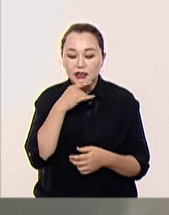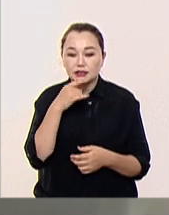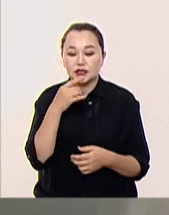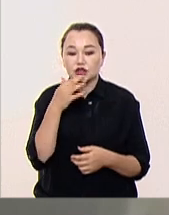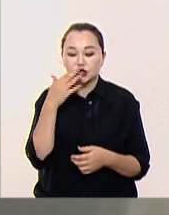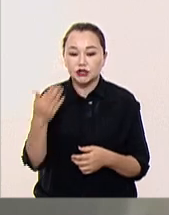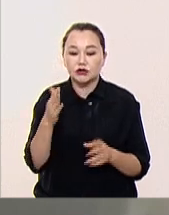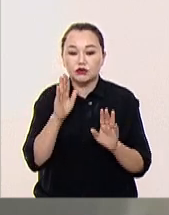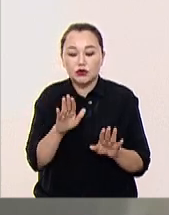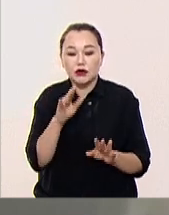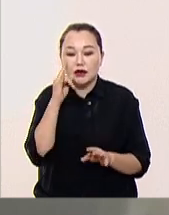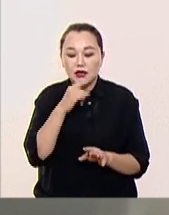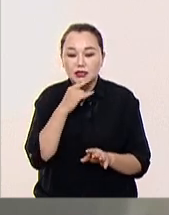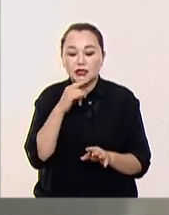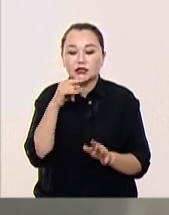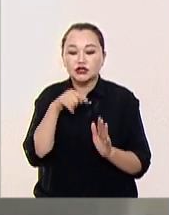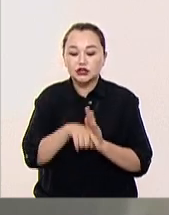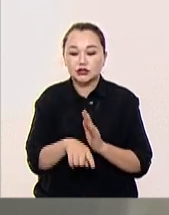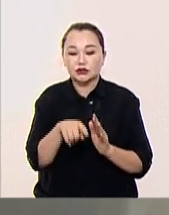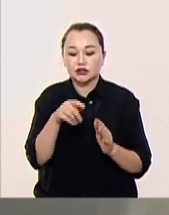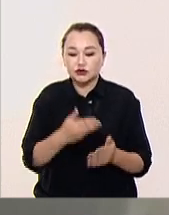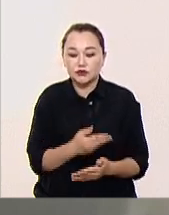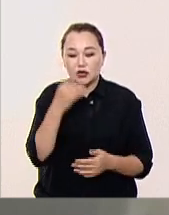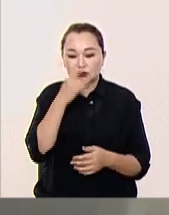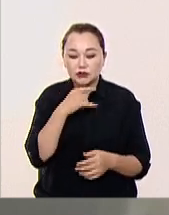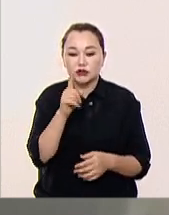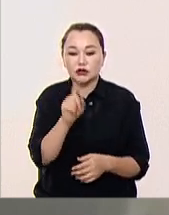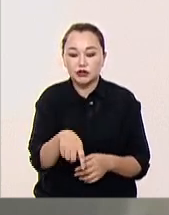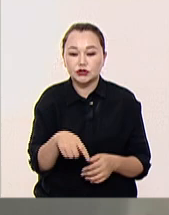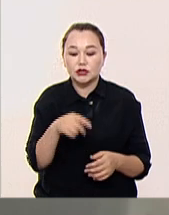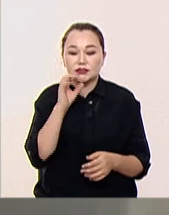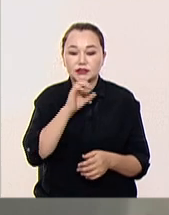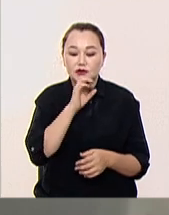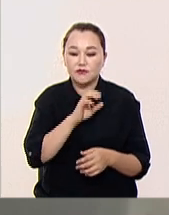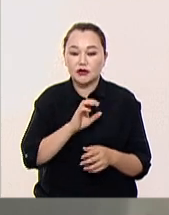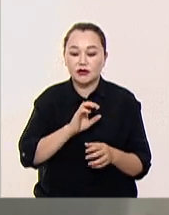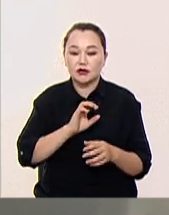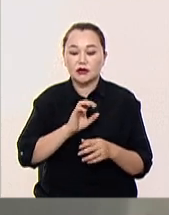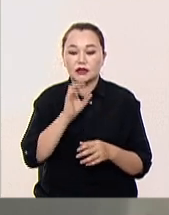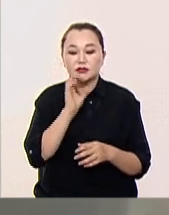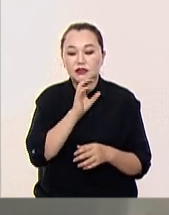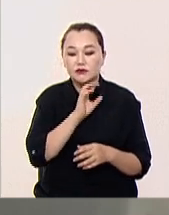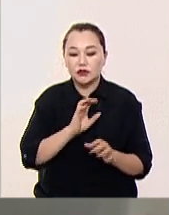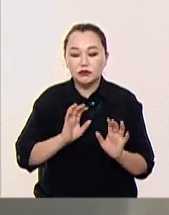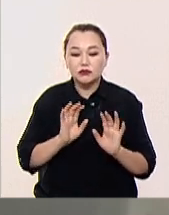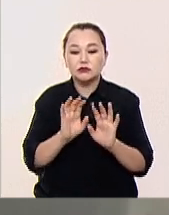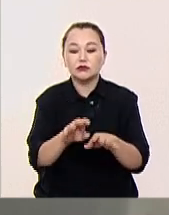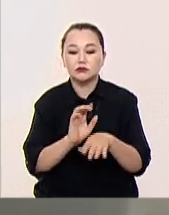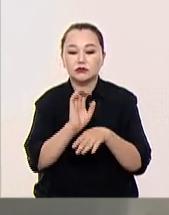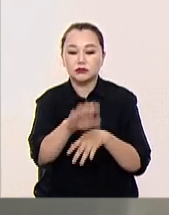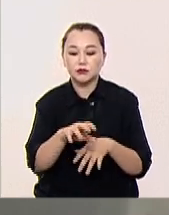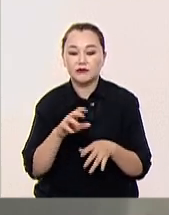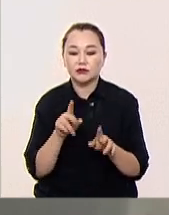келген қазақты ғана емес, Қазақстанның ішінде отырған қазақтардың өзін солтүстікке қарай жылжытуды,